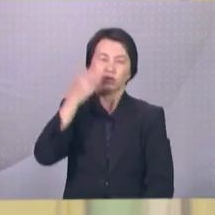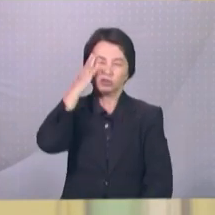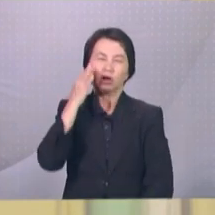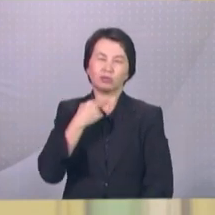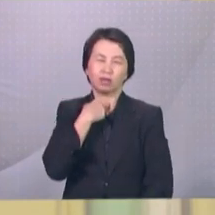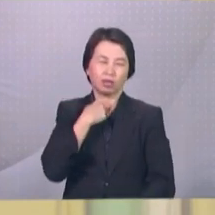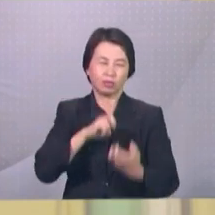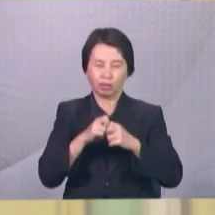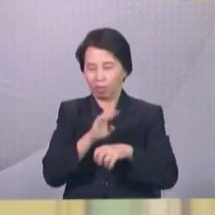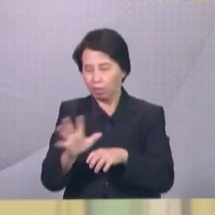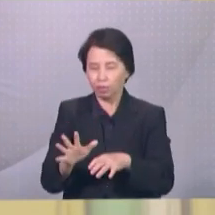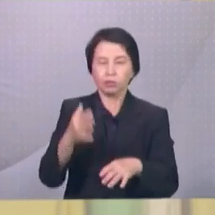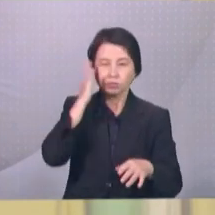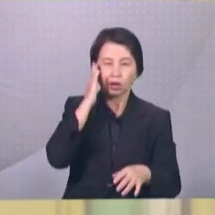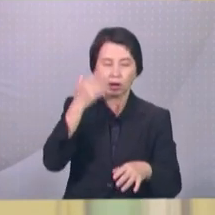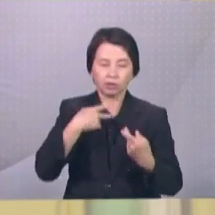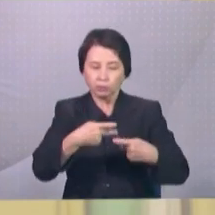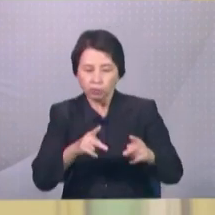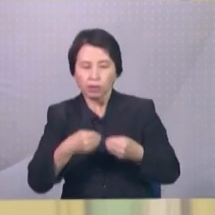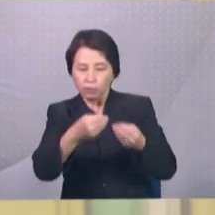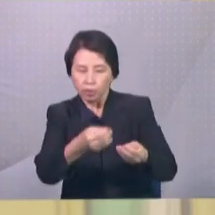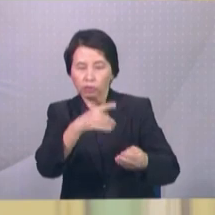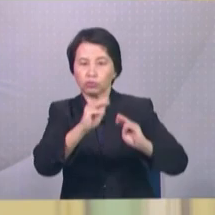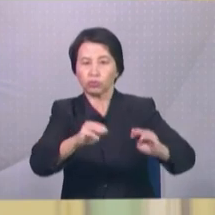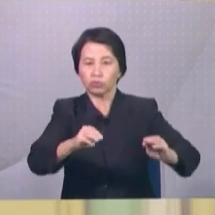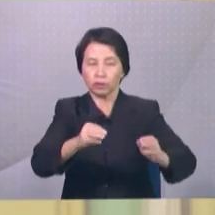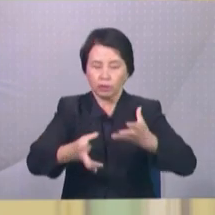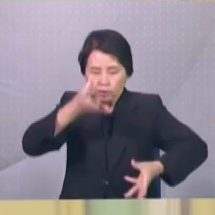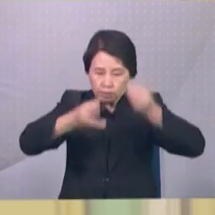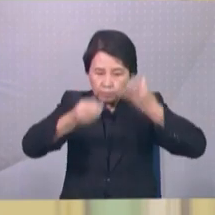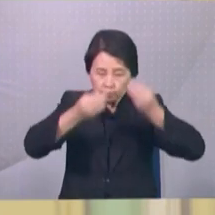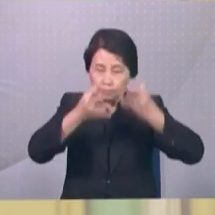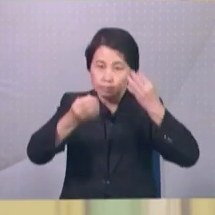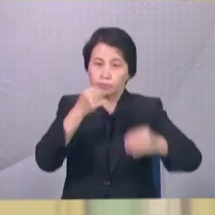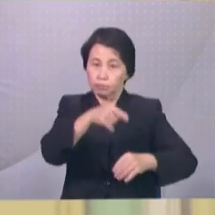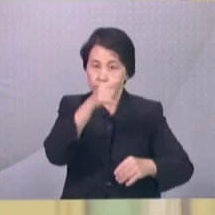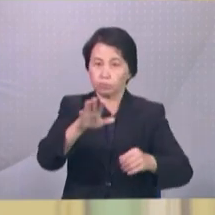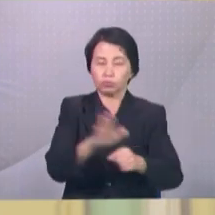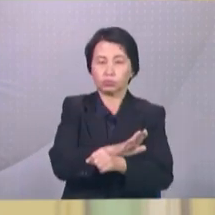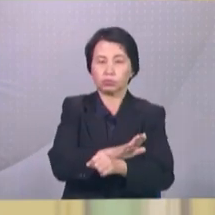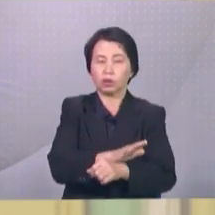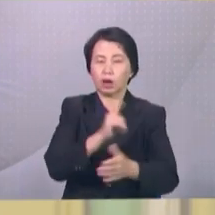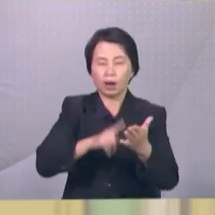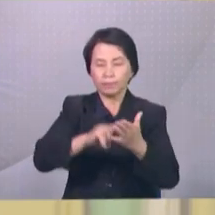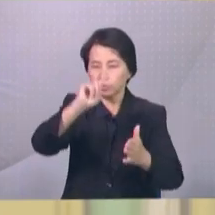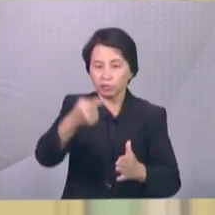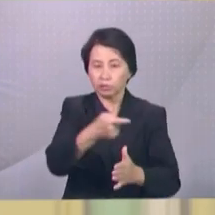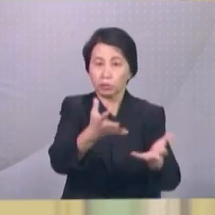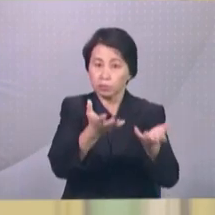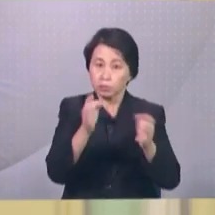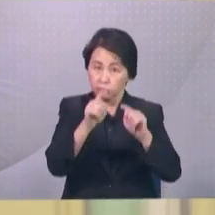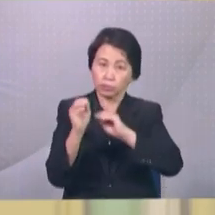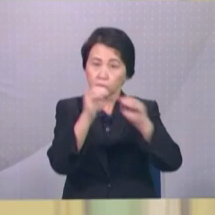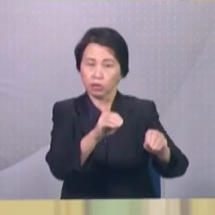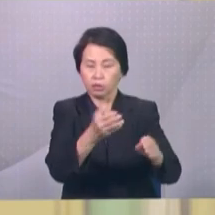ada, kita akan pastikan ruang itu ada, peluang untuk pelajar-pelajar itu memenuhi apa sahaja yang diperlukan